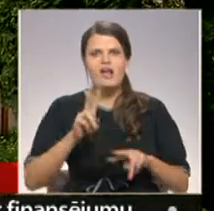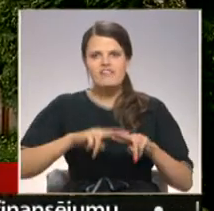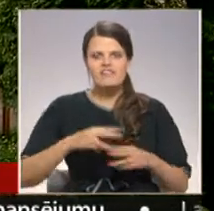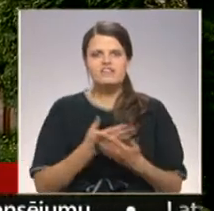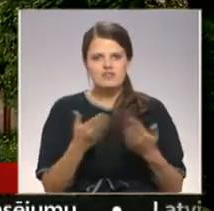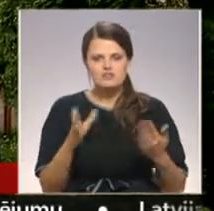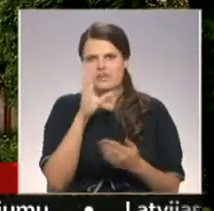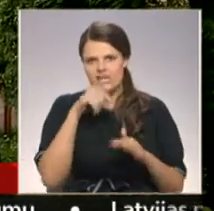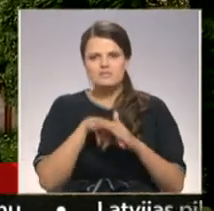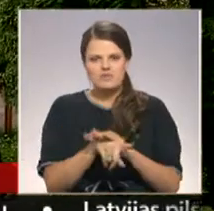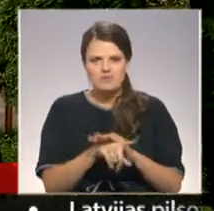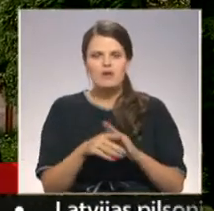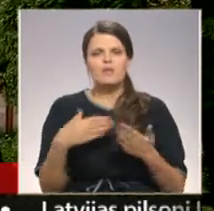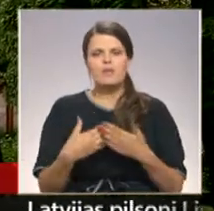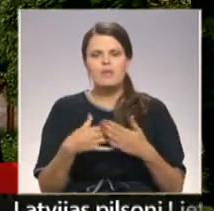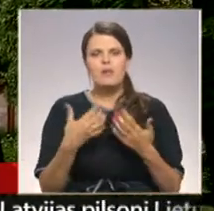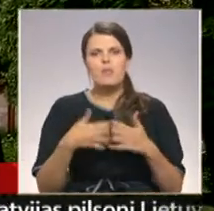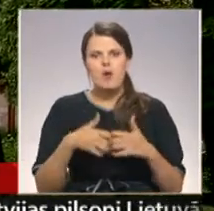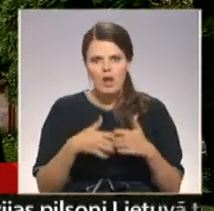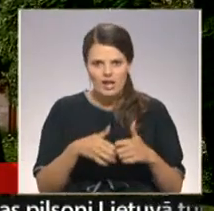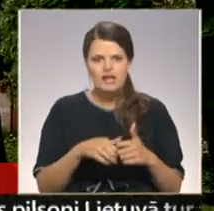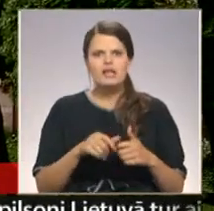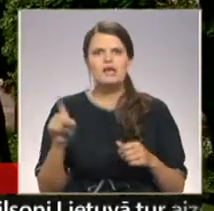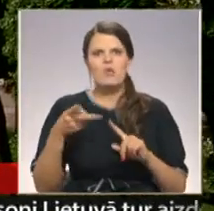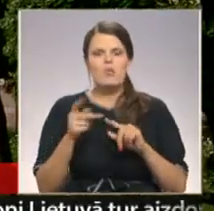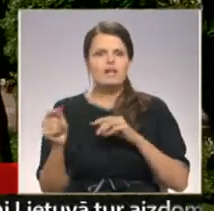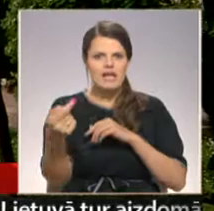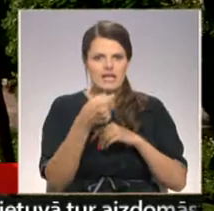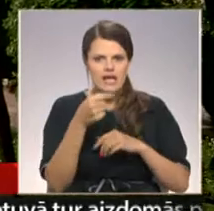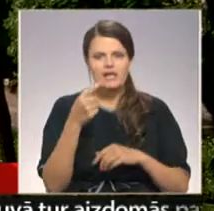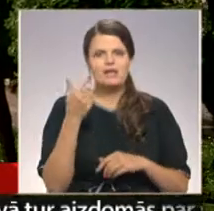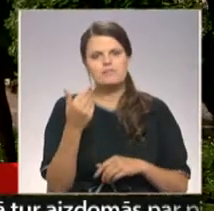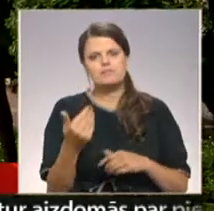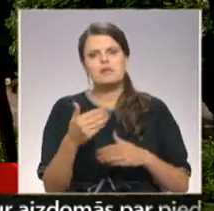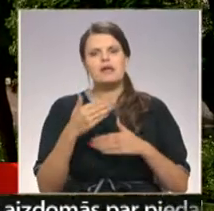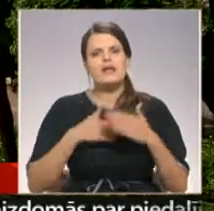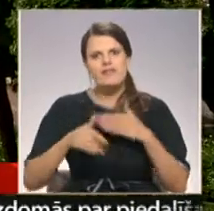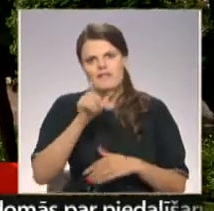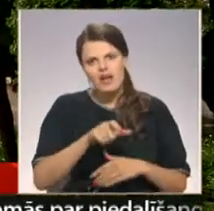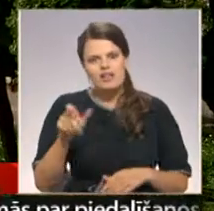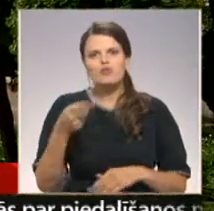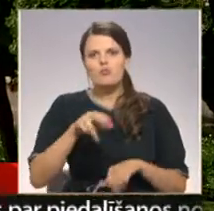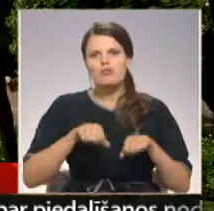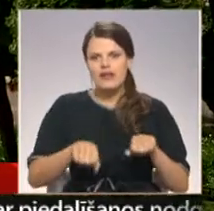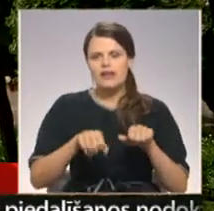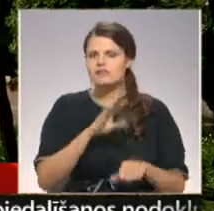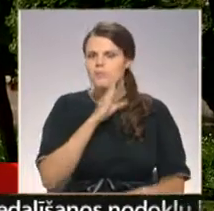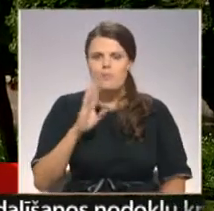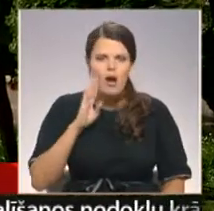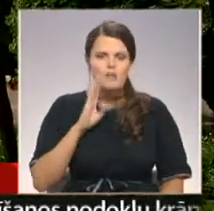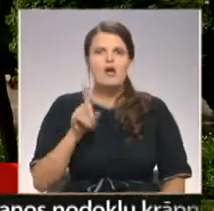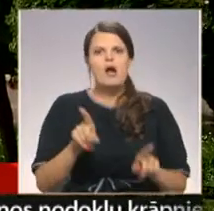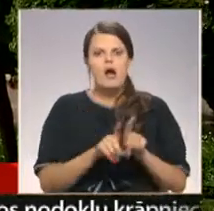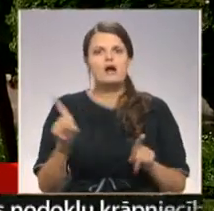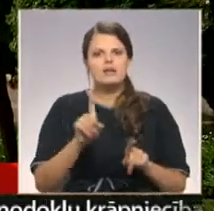ir iespēja piekļūt. Piemēram, poliklinikā ir otra ieeja, kas ir domāta tā kā īsti invalīdiem un māmiņām ar ratiņiem. Ir